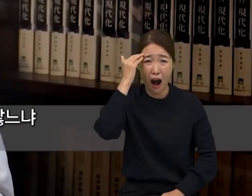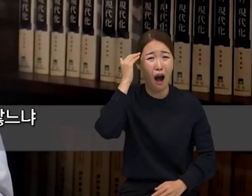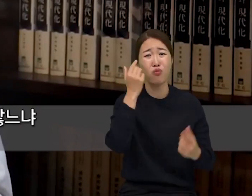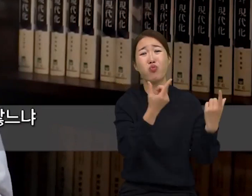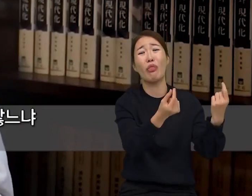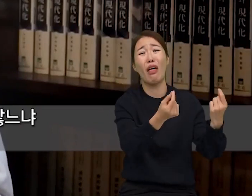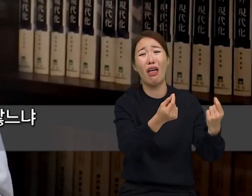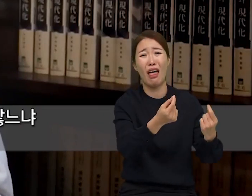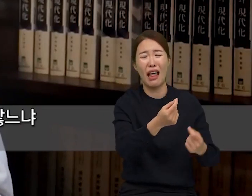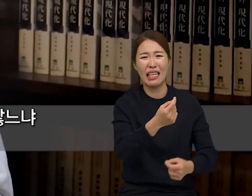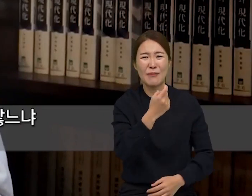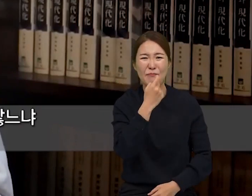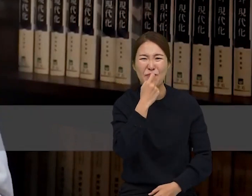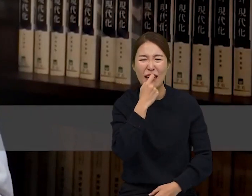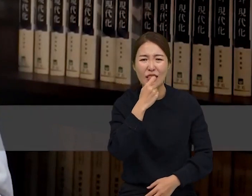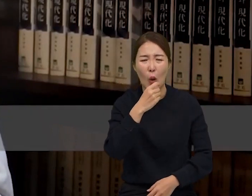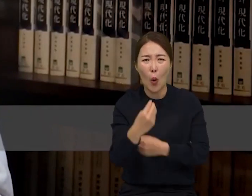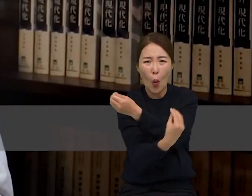마찬가지로 그거는